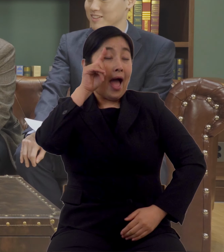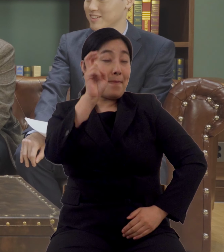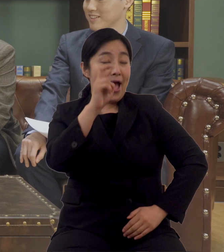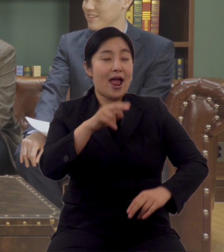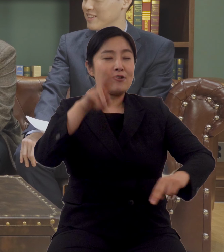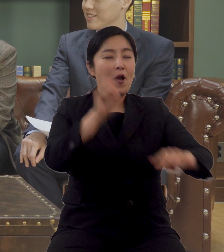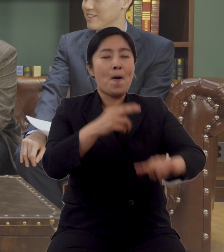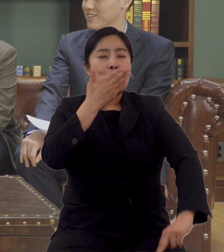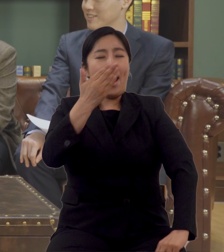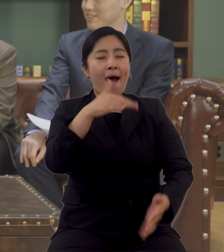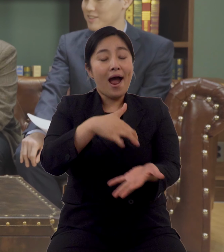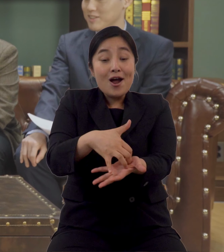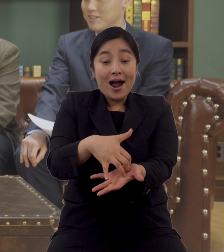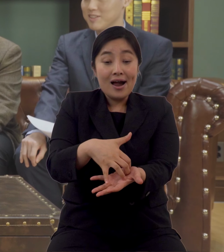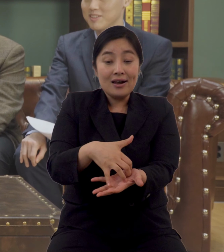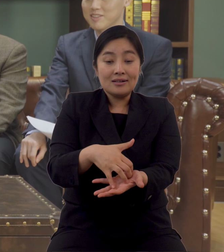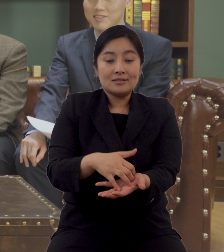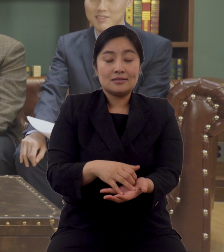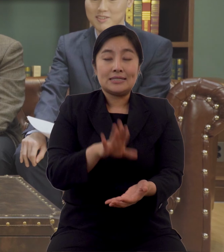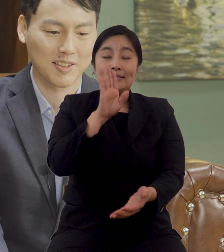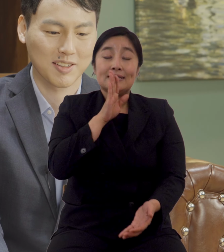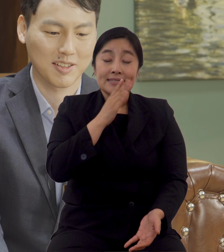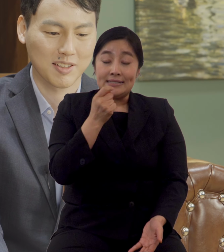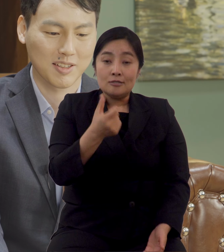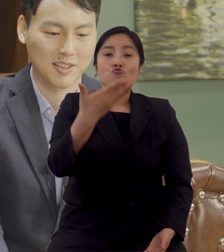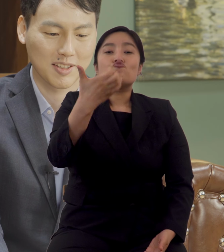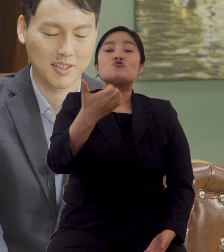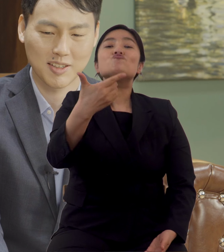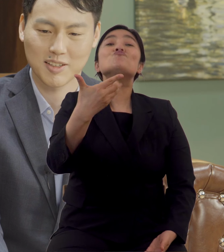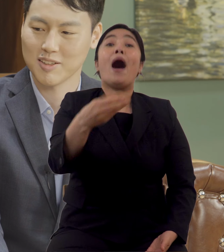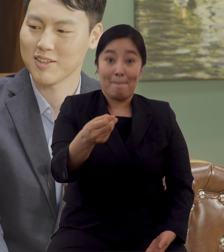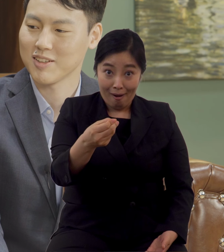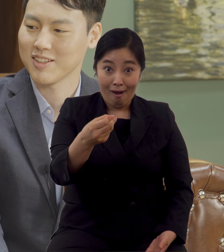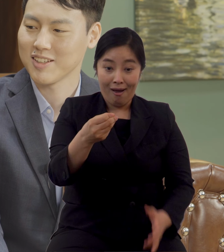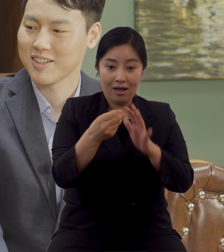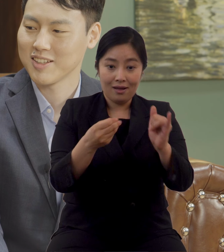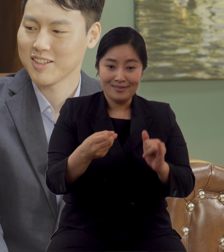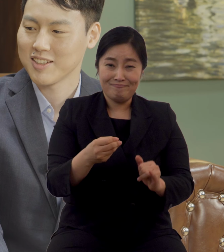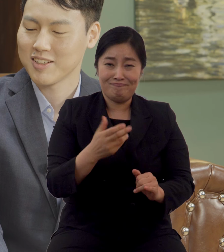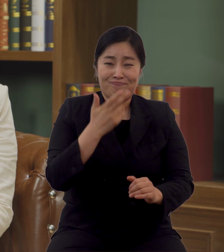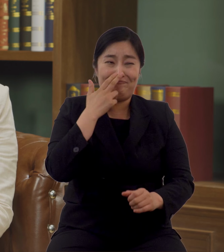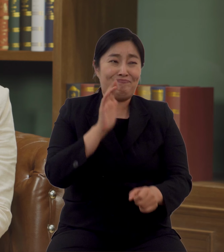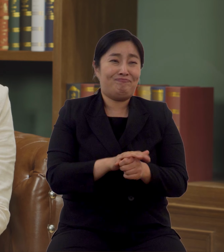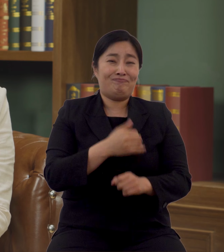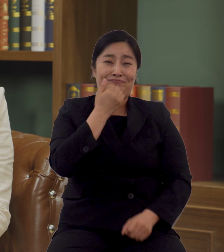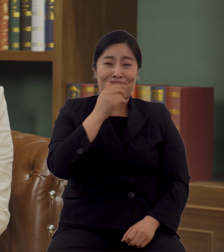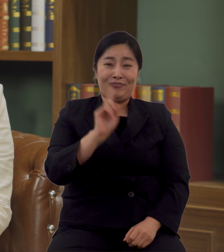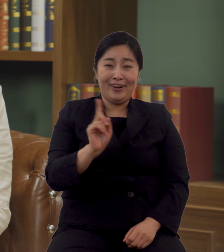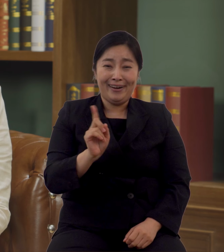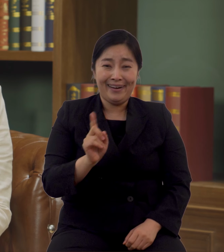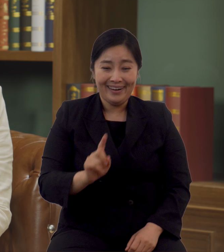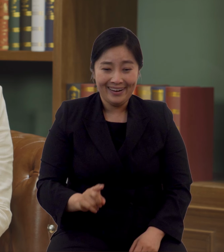네. 예측했던 광주 취업 유발 인원은 진짜 자그마치 96만 명이라고 이렇게 예측을